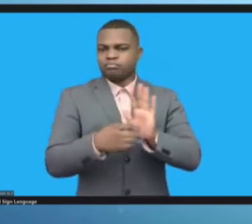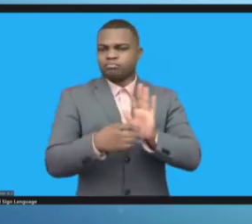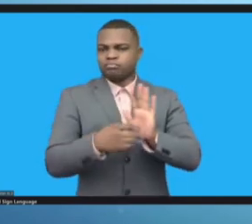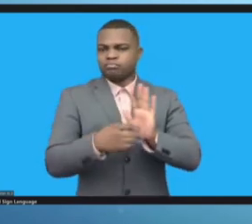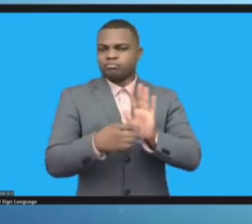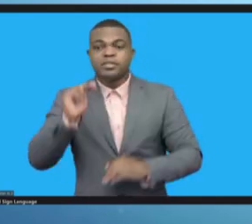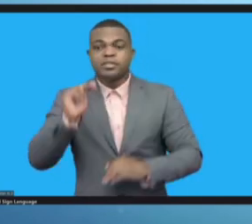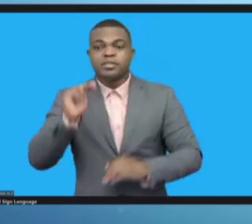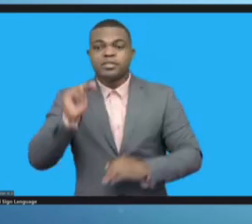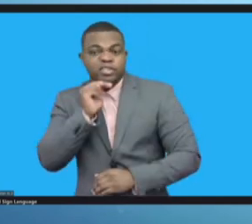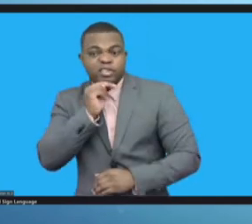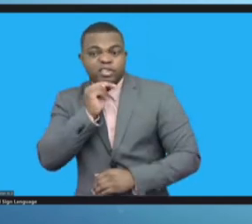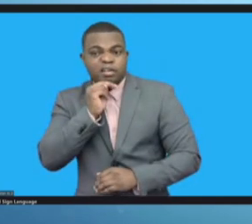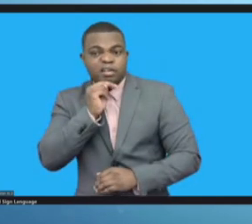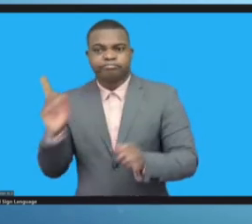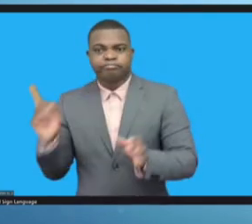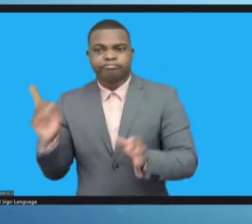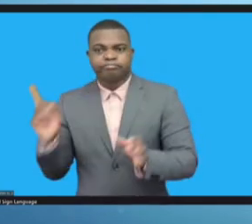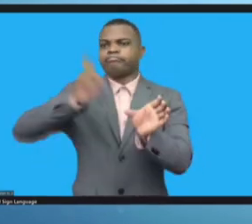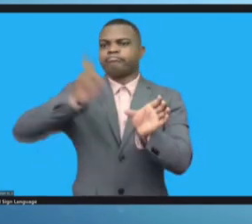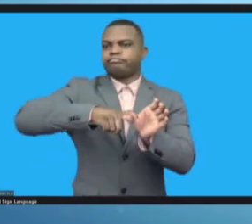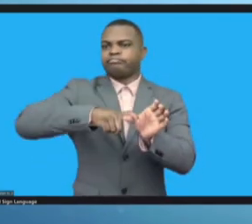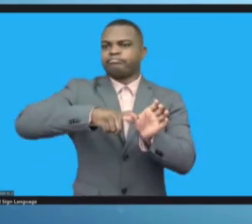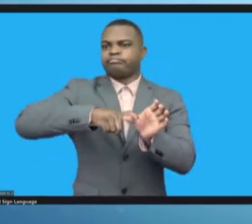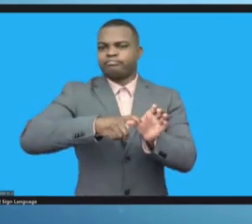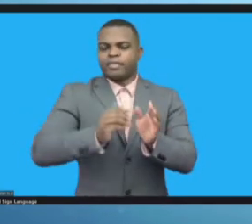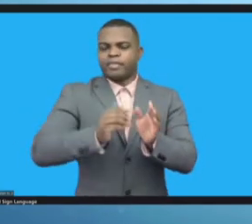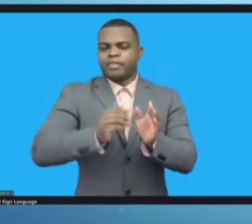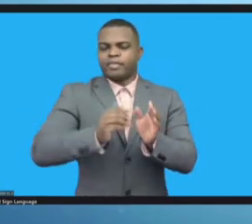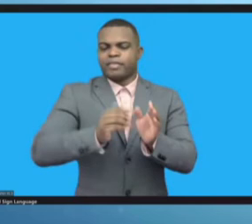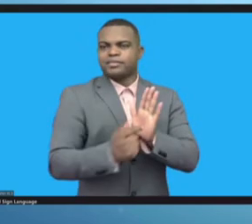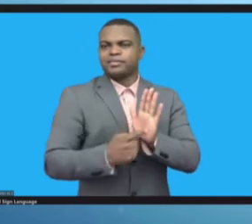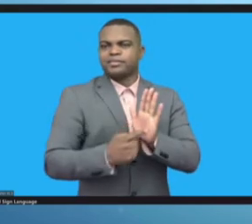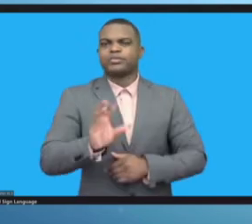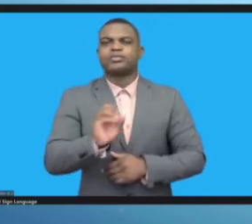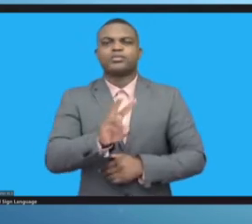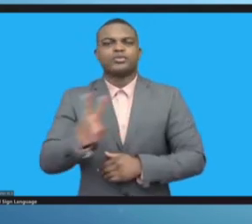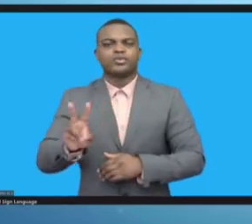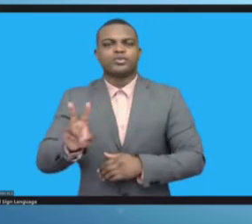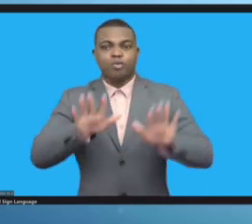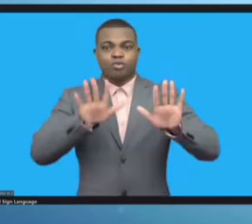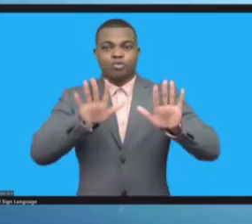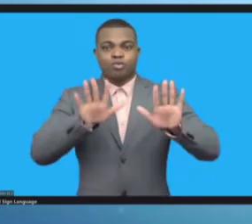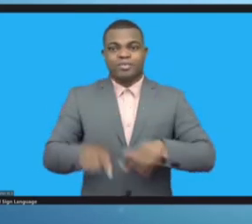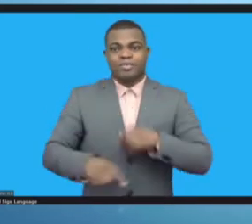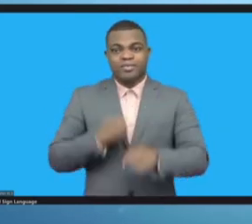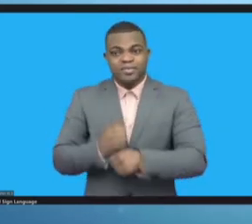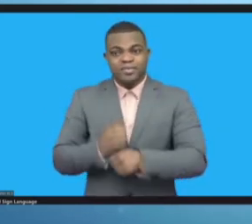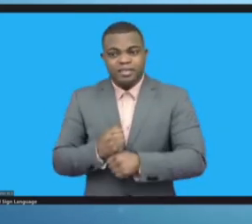fiscale pour toute entreprise ou toute start-up avec des